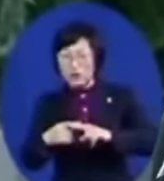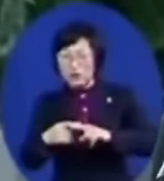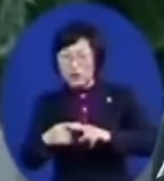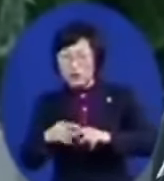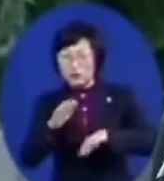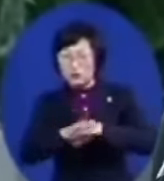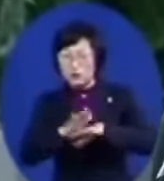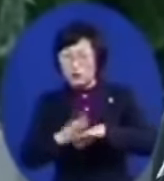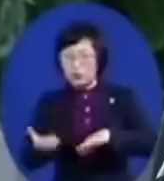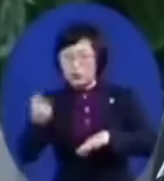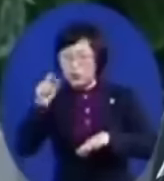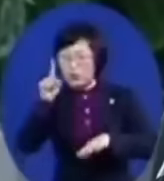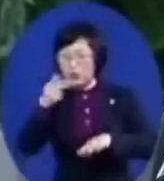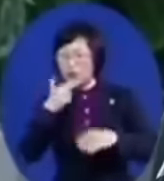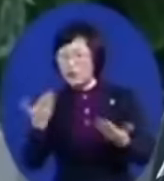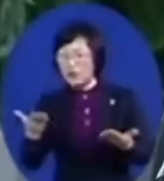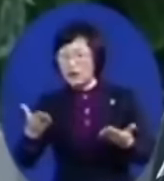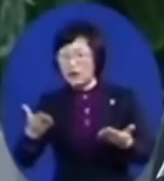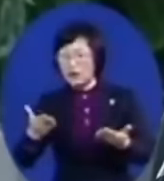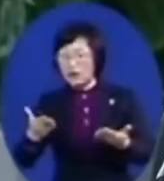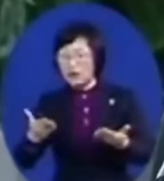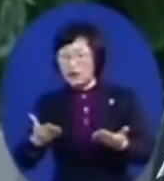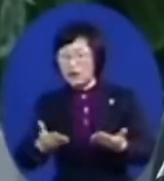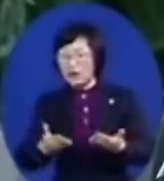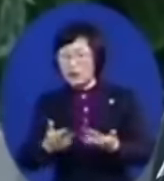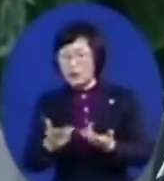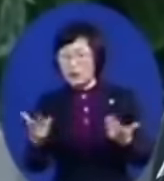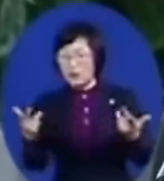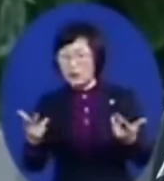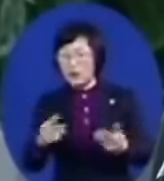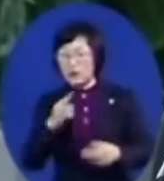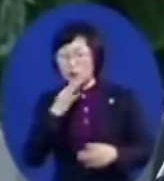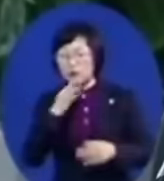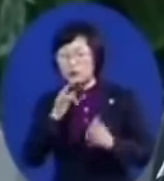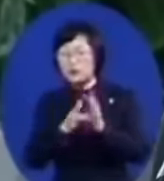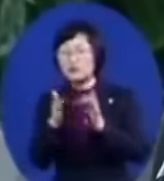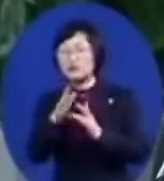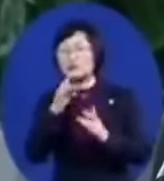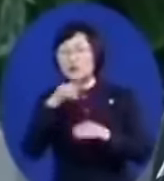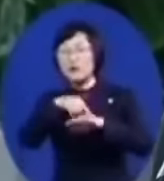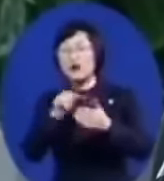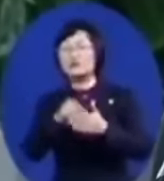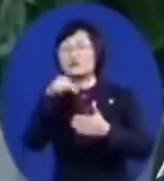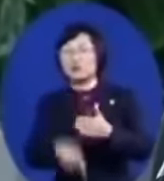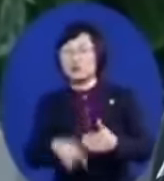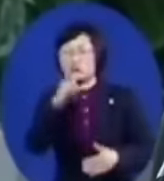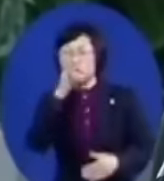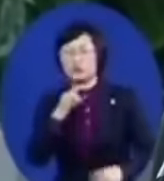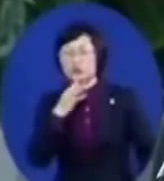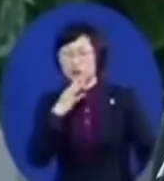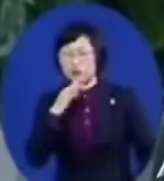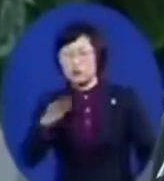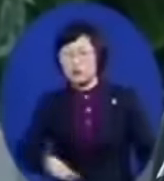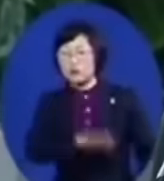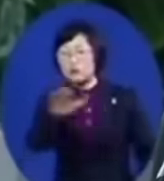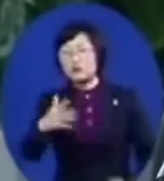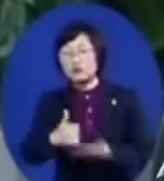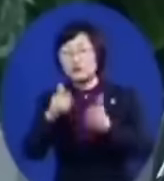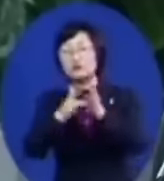없는데 오직 예수님만 내 가슴 속에 계셨습니다. 그런데 그 예수님이